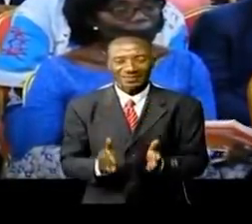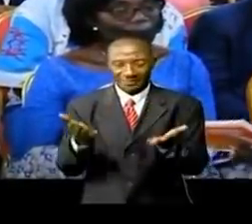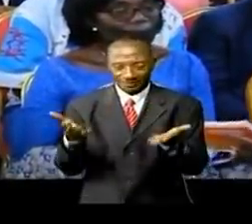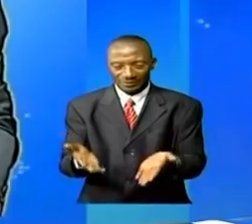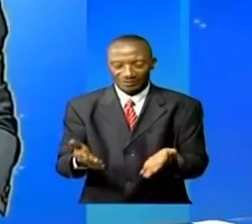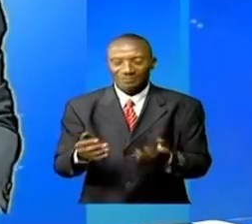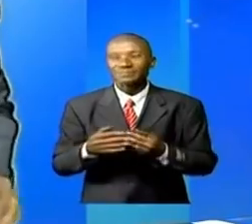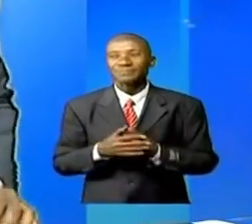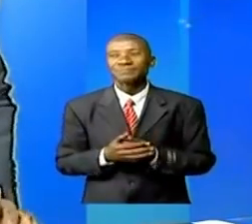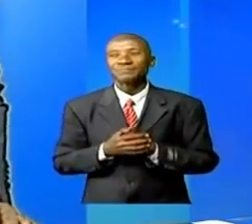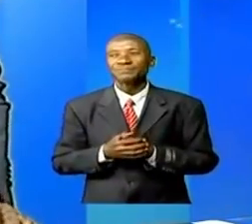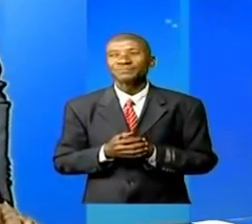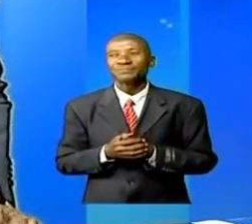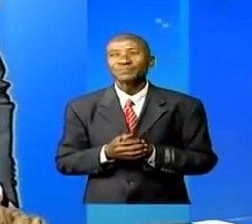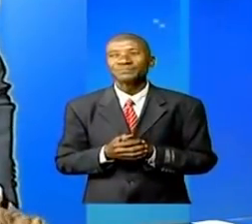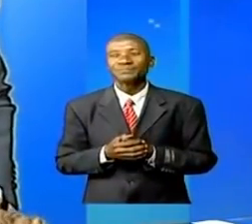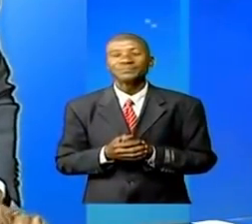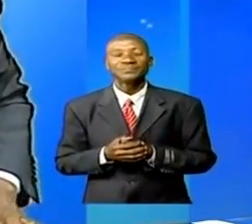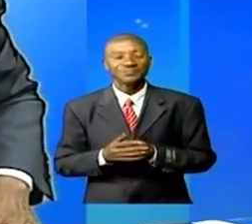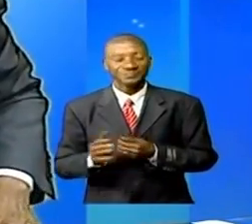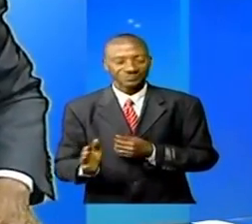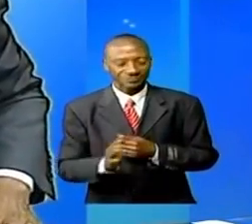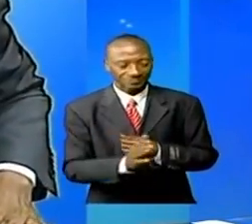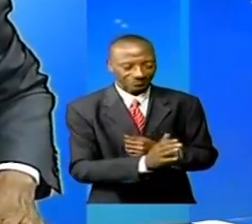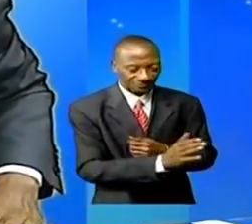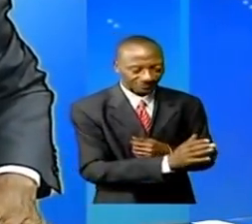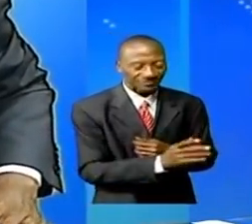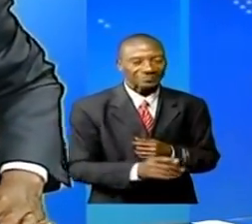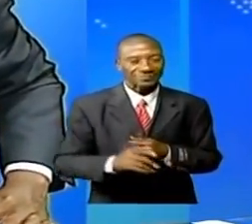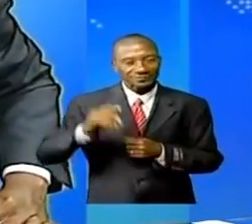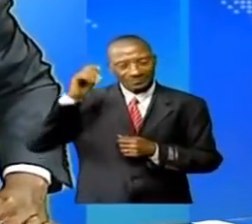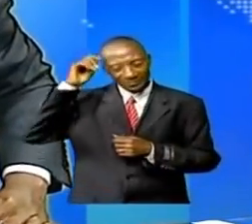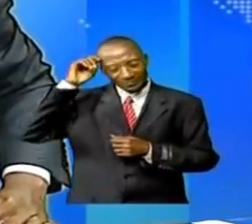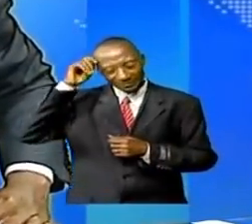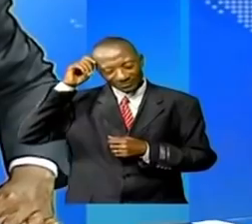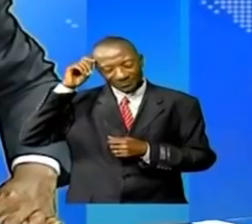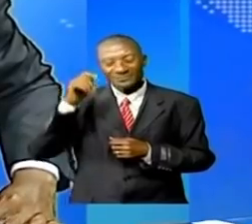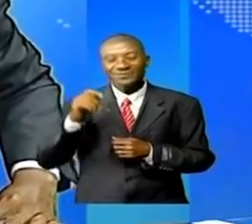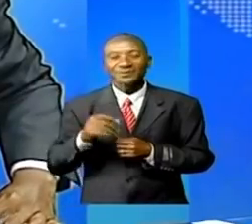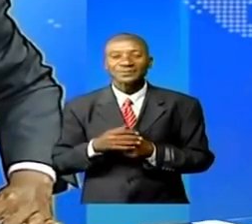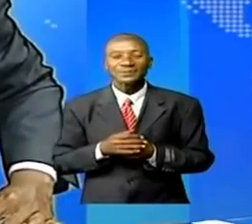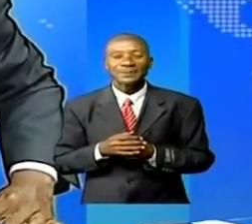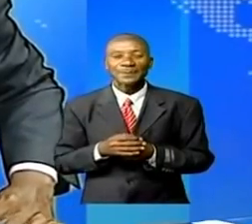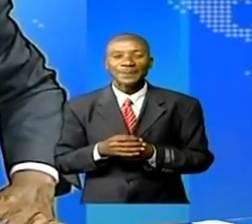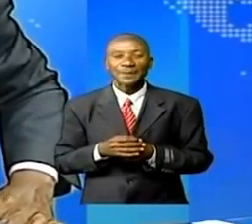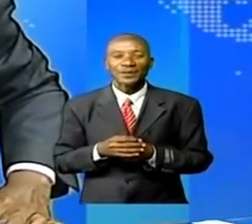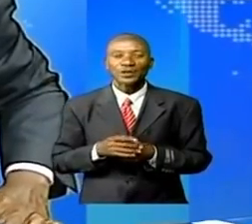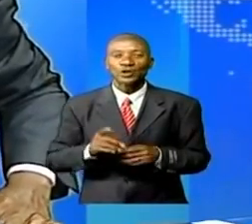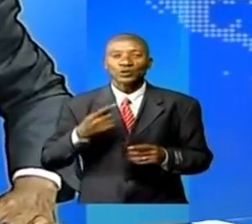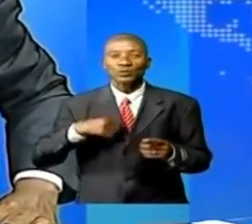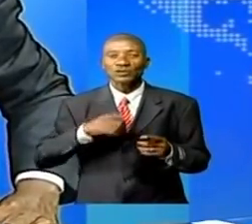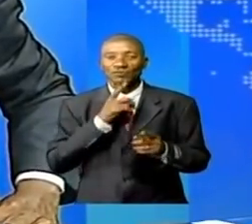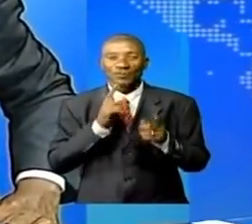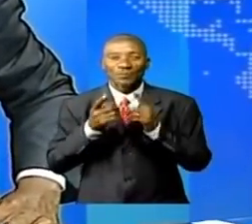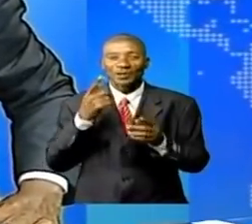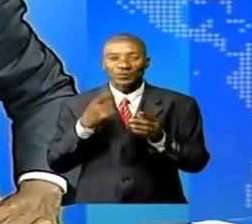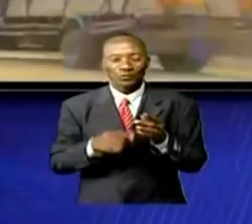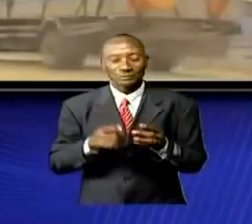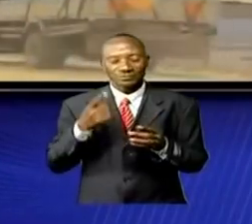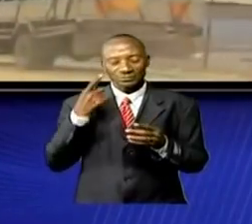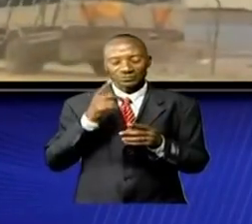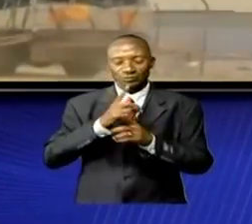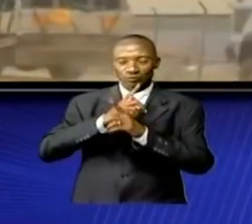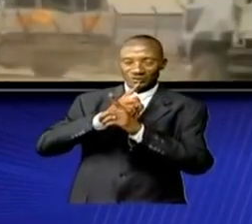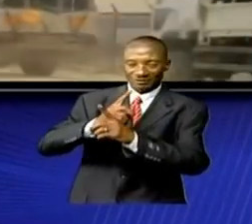Rappel des titres, chose promise, chose due. pour la défense du territoire